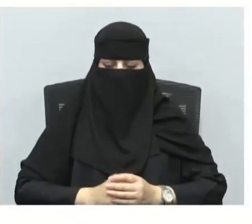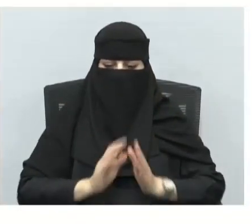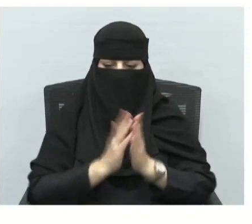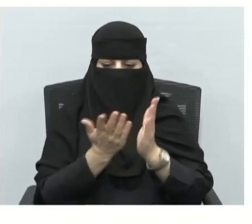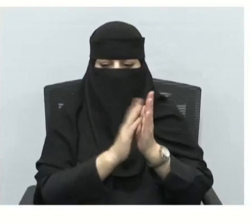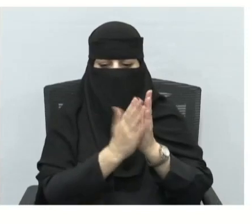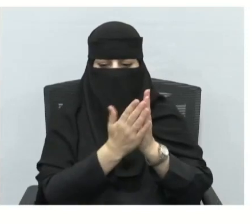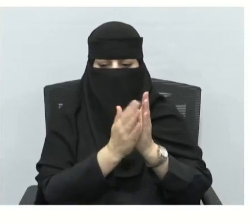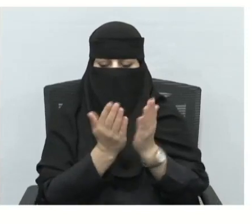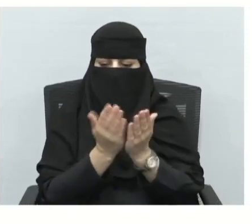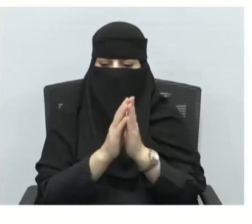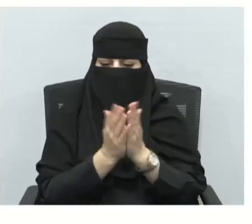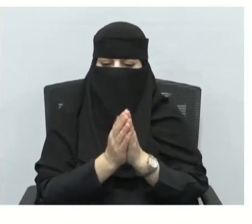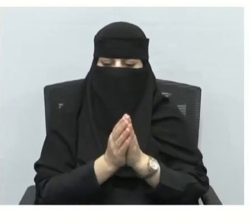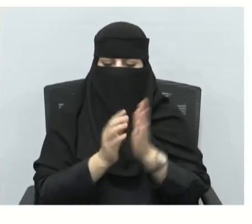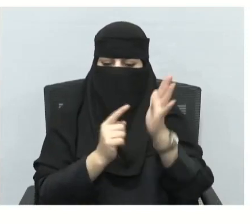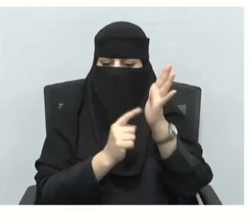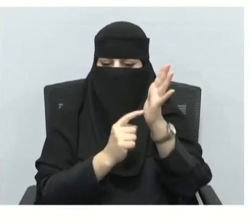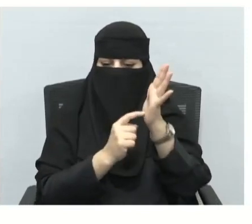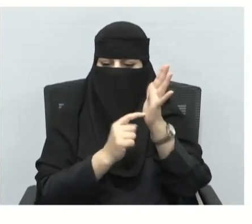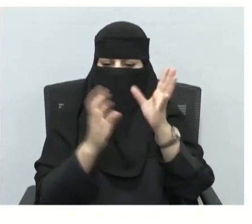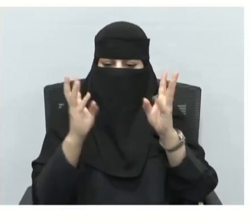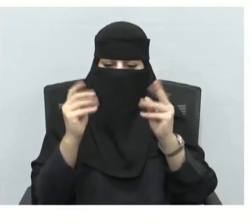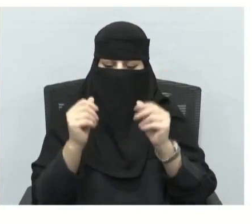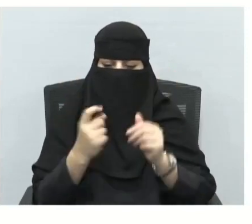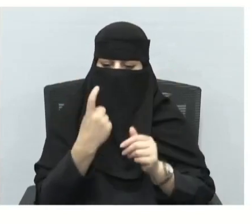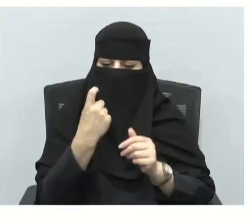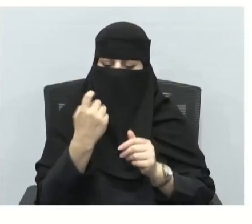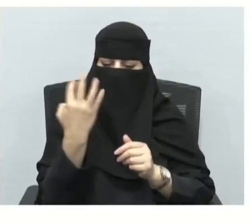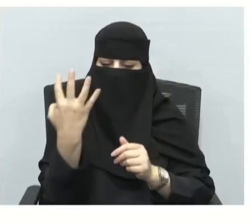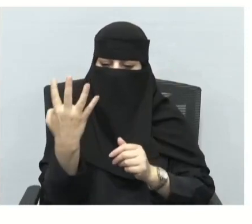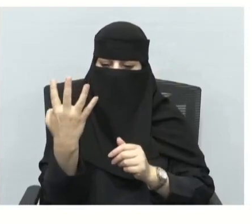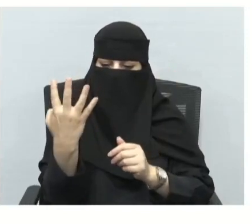الكتاب الان على الصفحه رقم 104